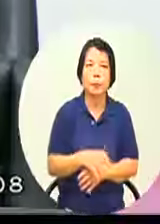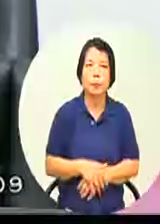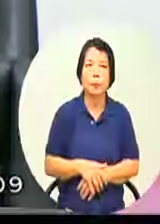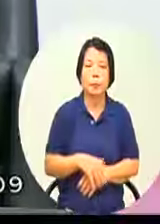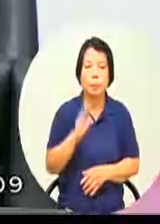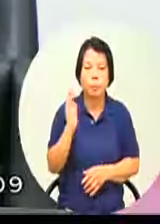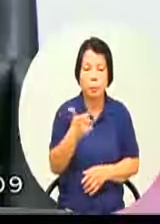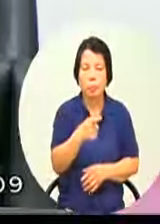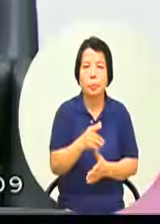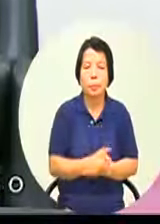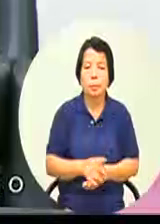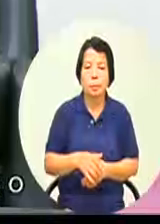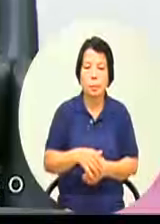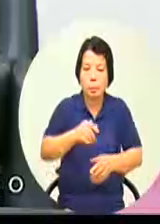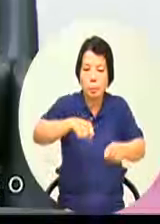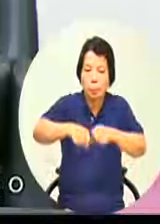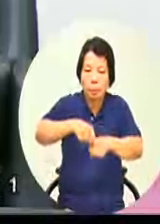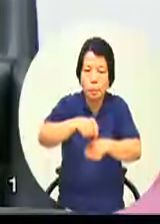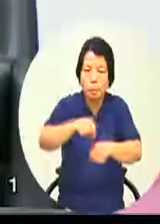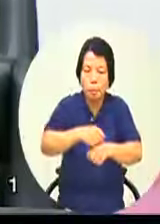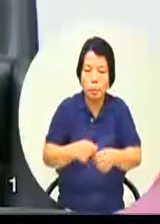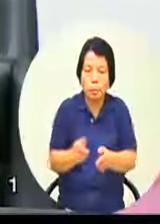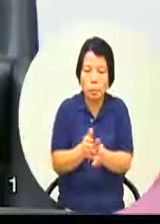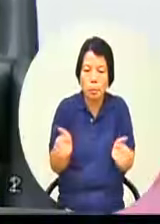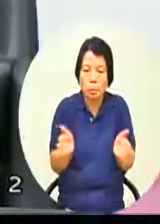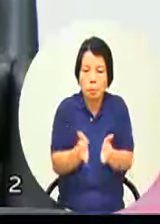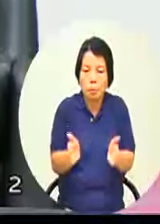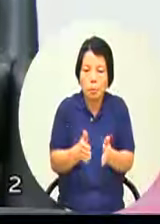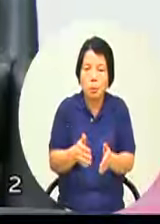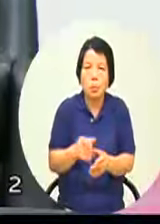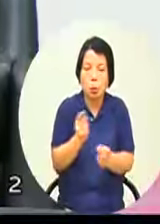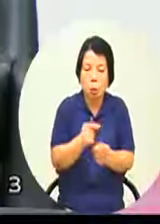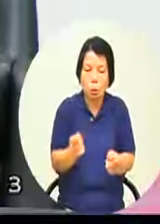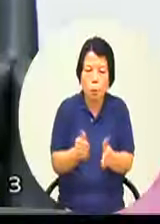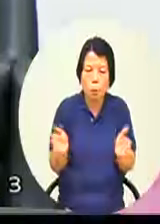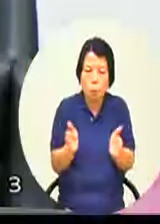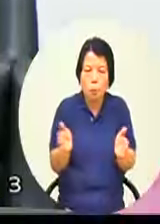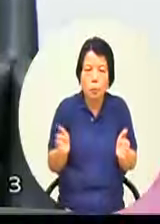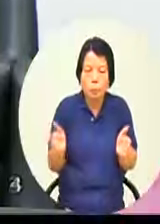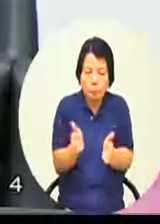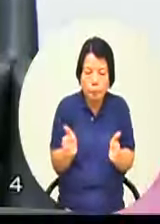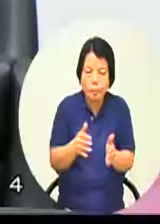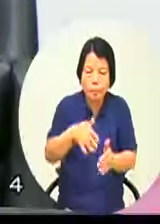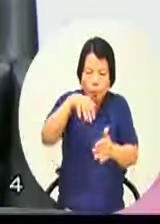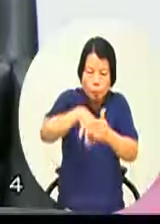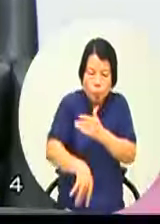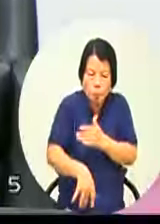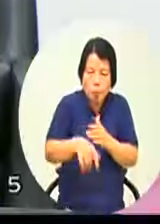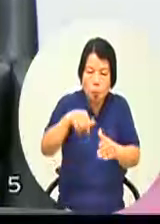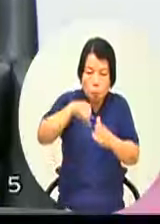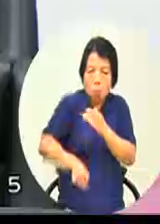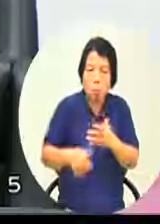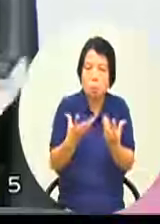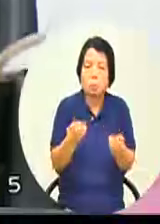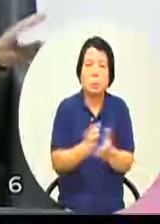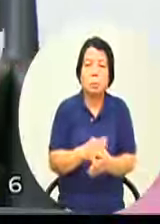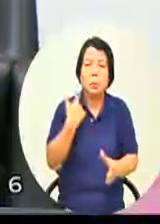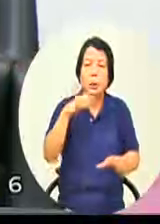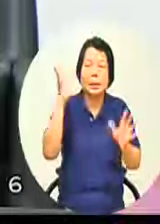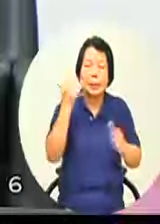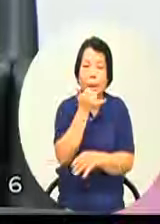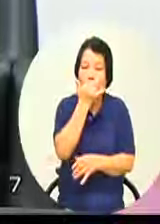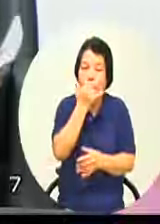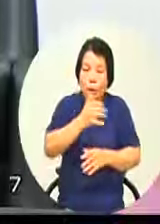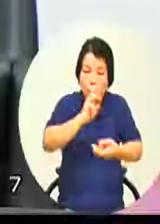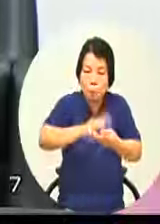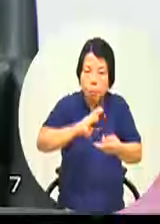但是它的设计是不够宽不够深。因为早期那边就是菱角田，就是像一个滞洪池一样，水来的时